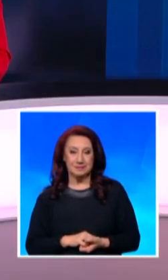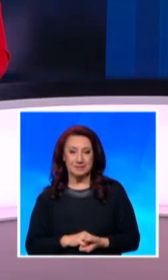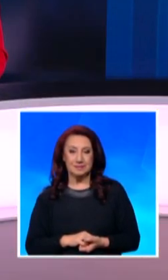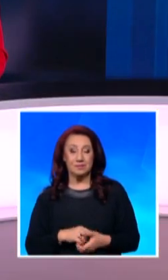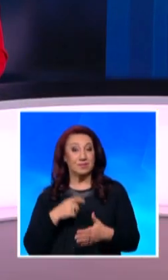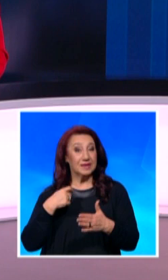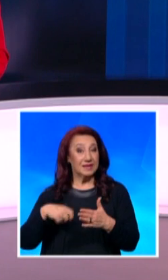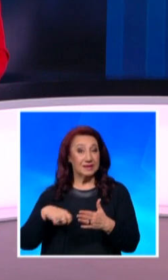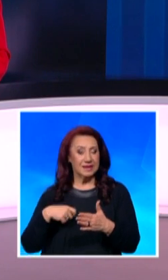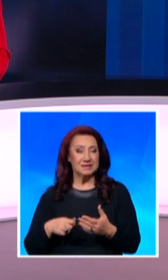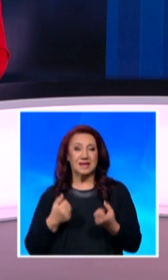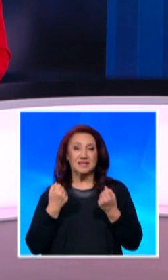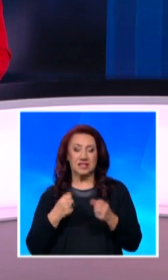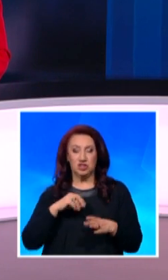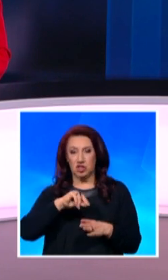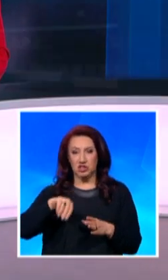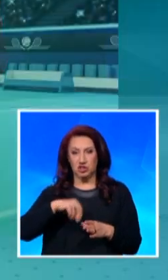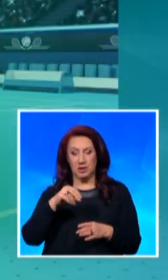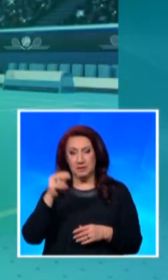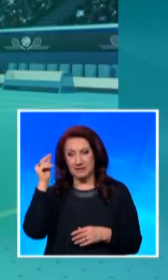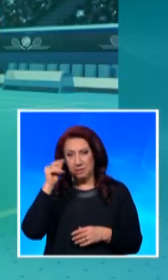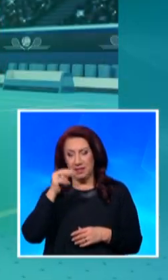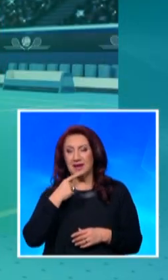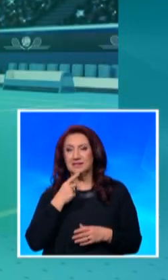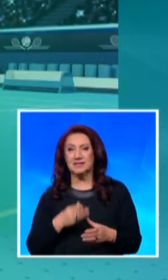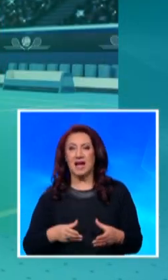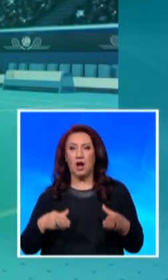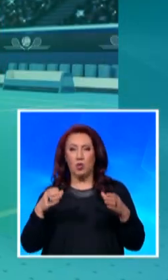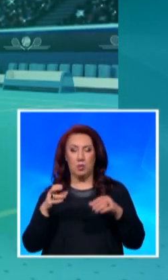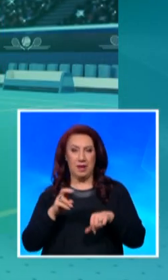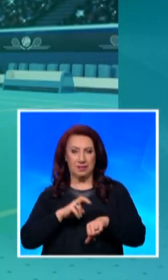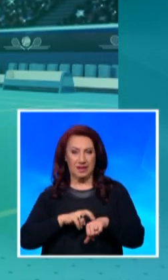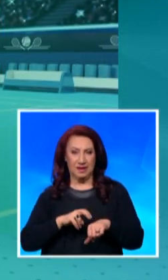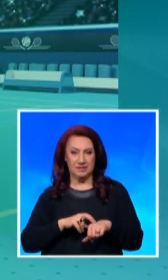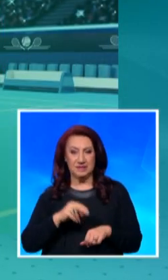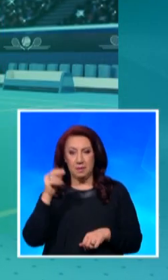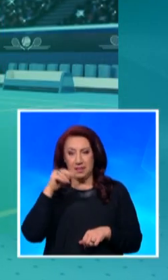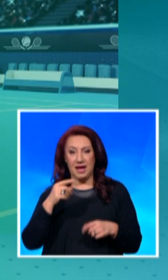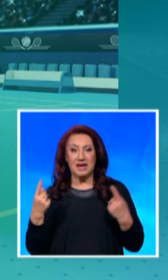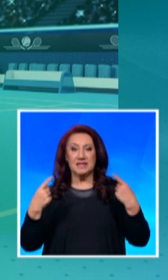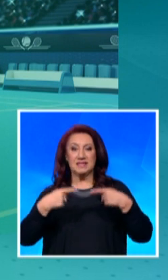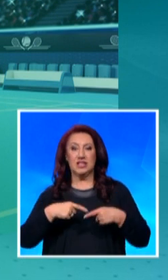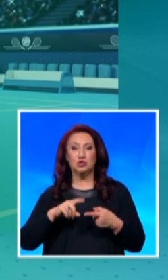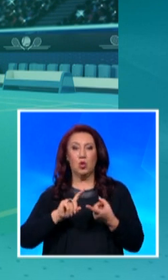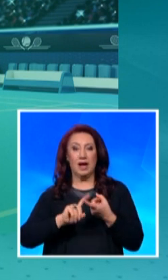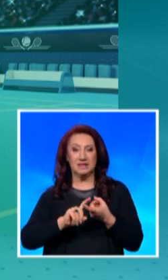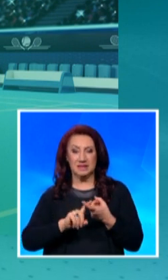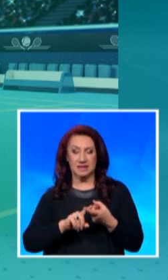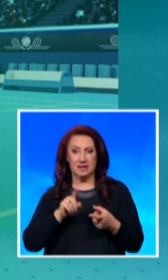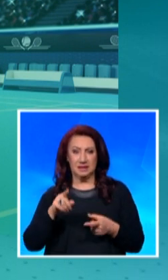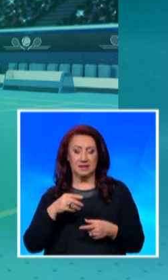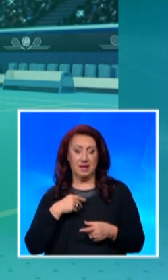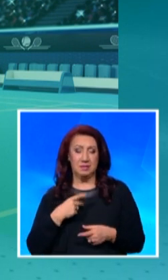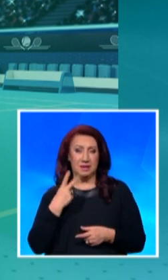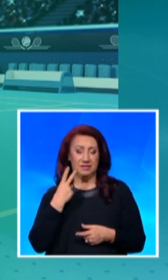Тенис. Тежък жребий за България за Купа Дейвис. Страната ни ще приеме Казахстан. Съперникът е с двама представители в топ 130 на световната